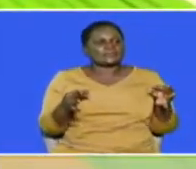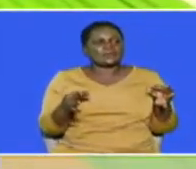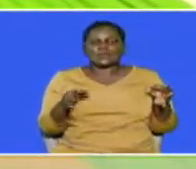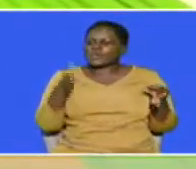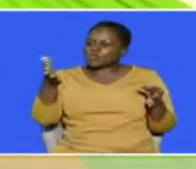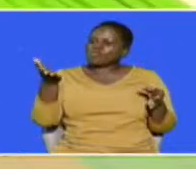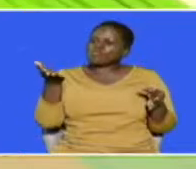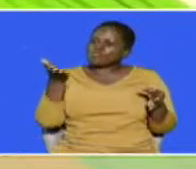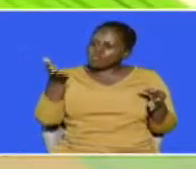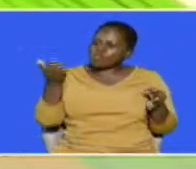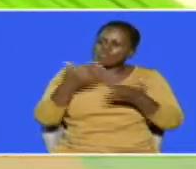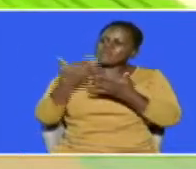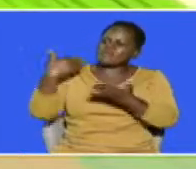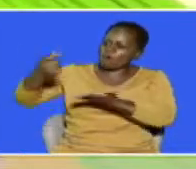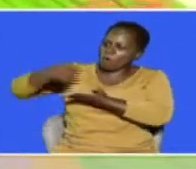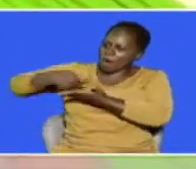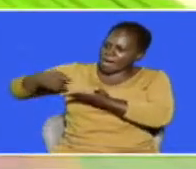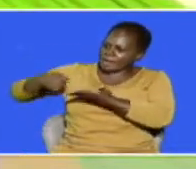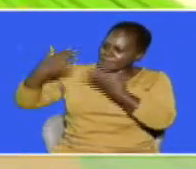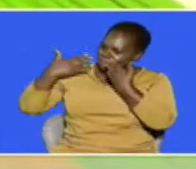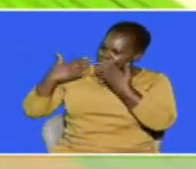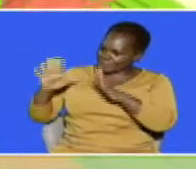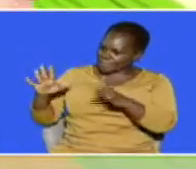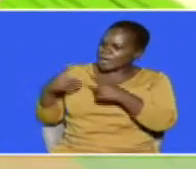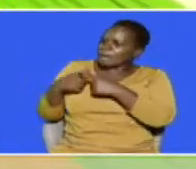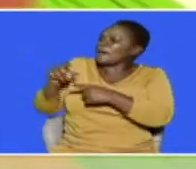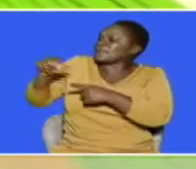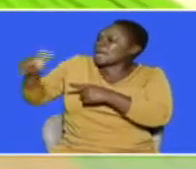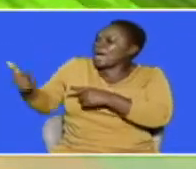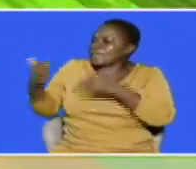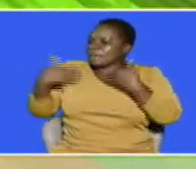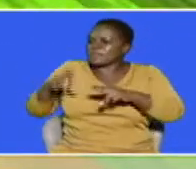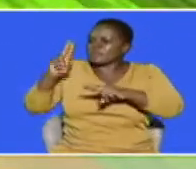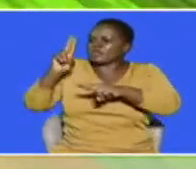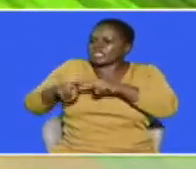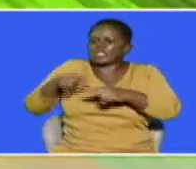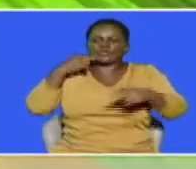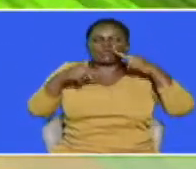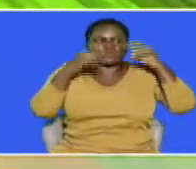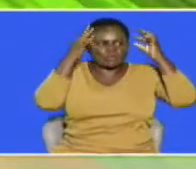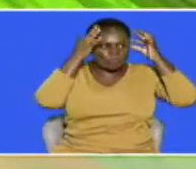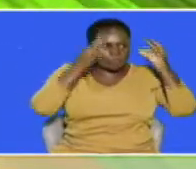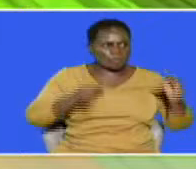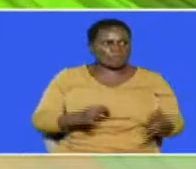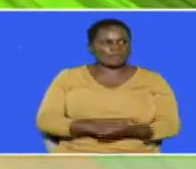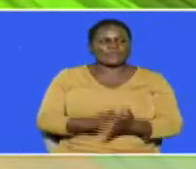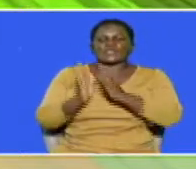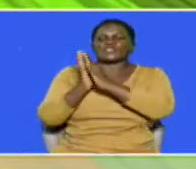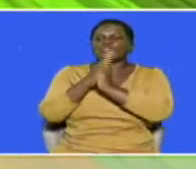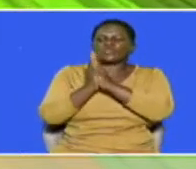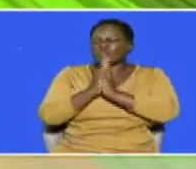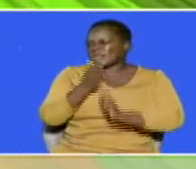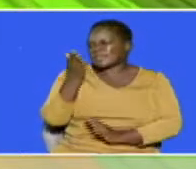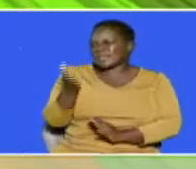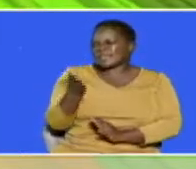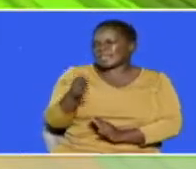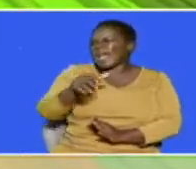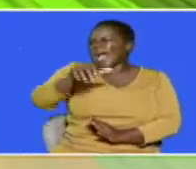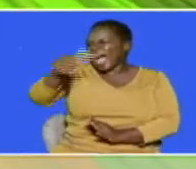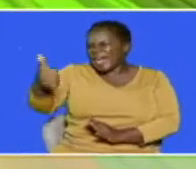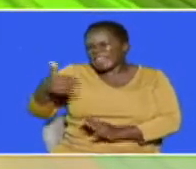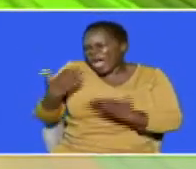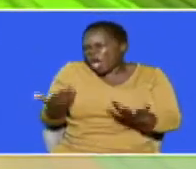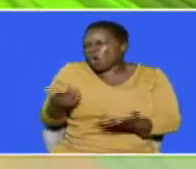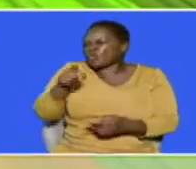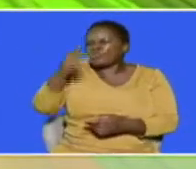Eh? Wewe huko pale, uliweka kidole na wewe unaambiwa iko watu wataketi kwa hoteli. Hii mzee anasukuma ya vitandawili. Ni mwingine ama ni yule